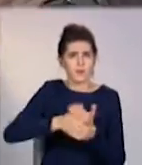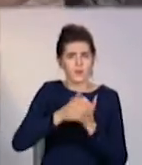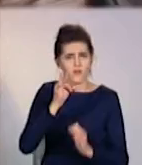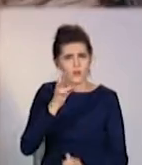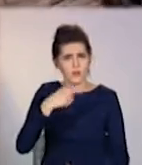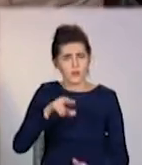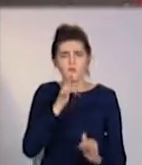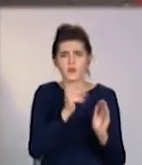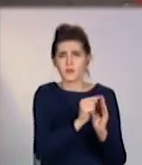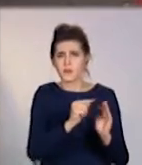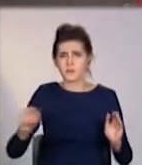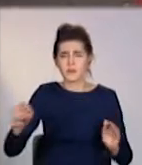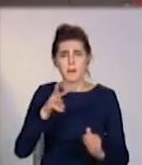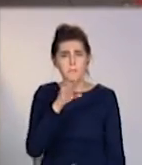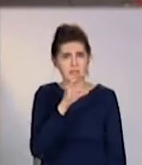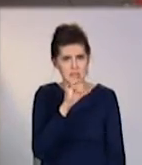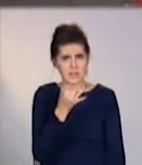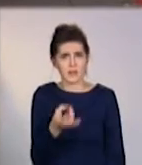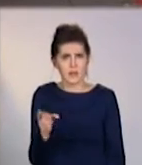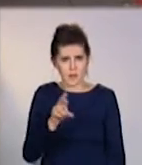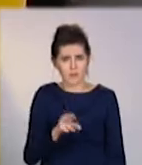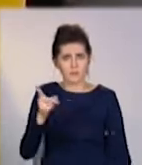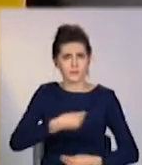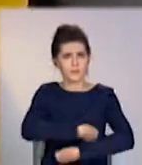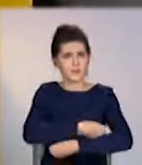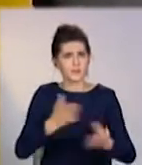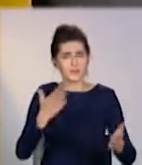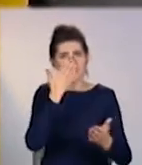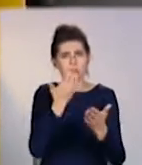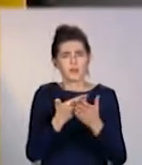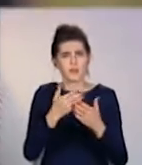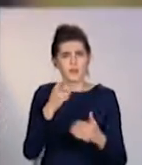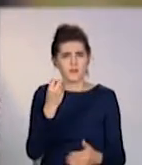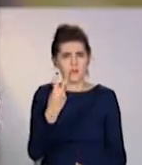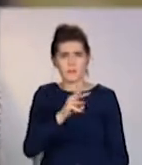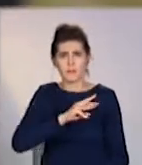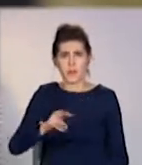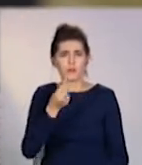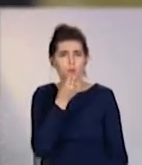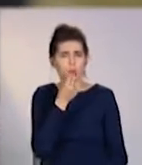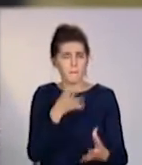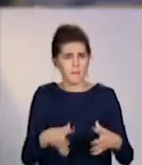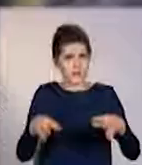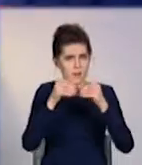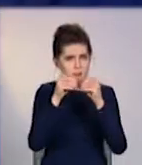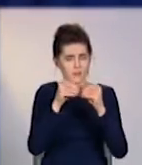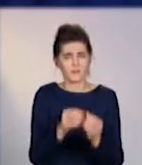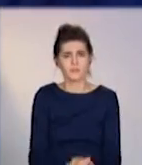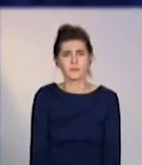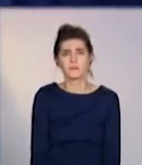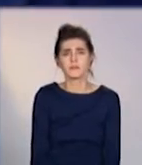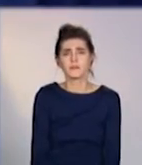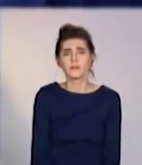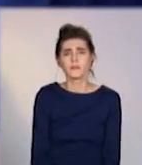роботи гуманітарної місії мирним жителям Донбасу видано понад 12 мільйонів продуктових наборів.